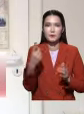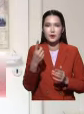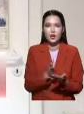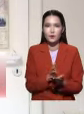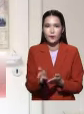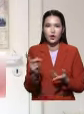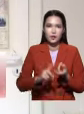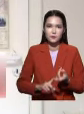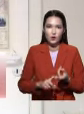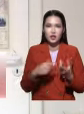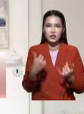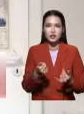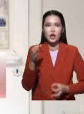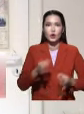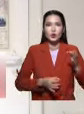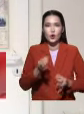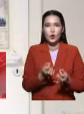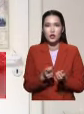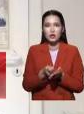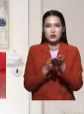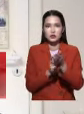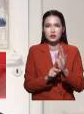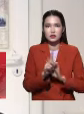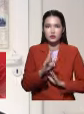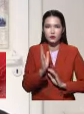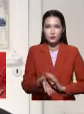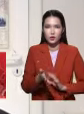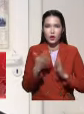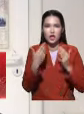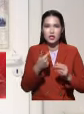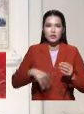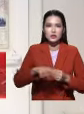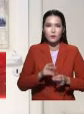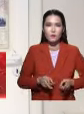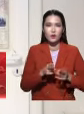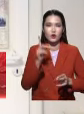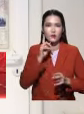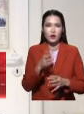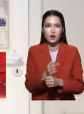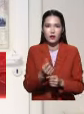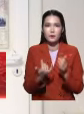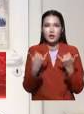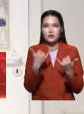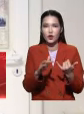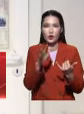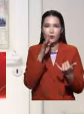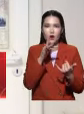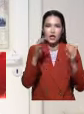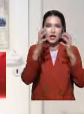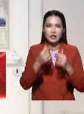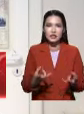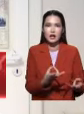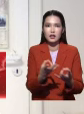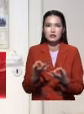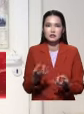бойынша сотқа дейінгі тергеуді бастады. Қылмыстық іс бойынша күдікті ұсталды. Қазіргі уақытта тергеу амалдары